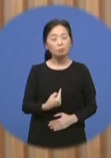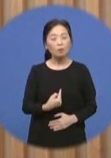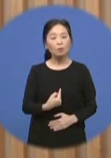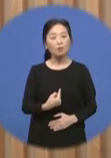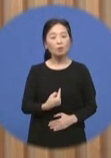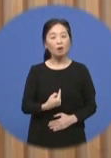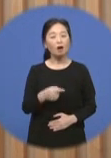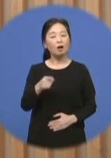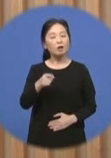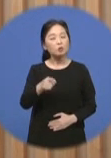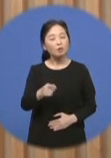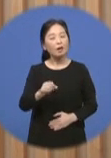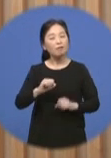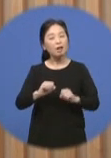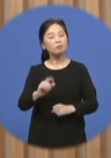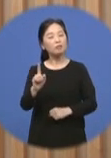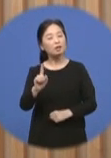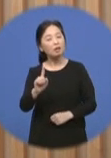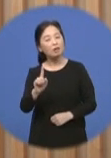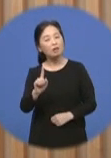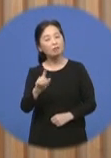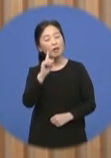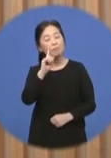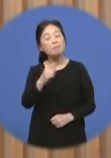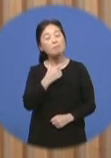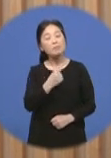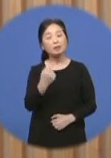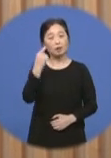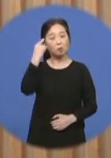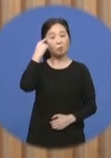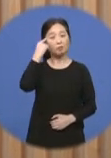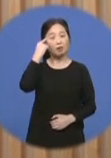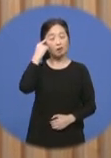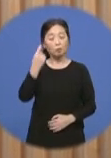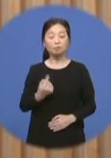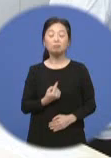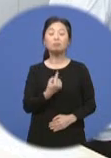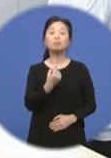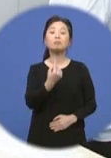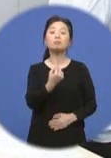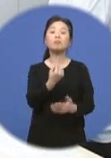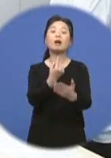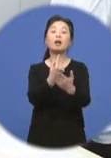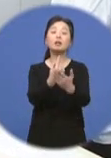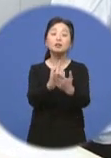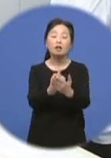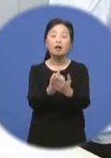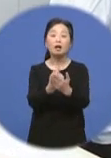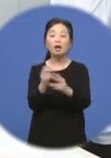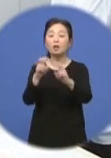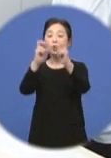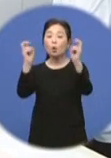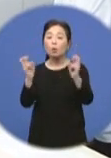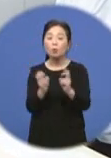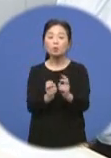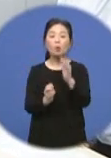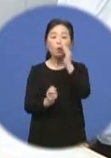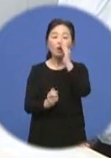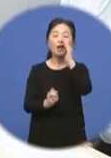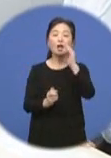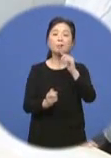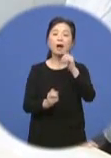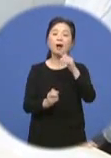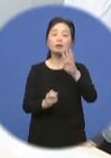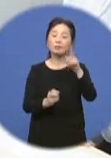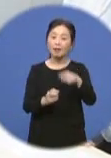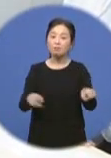ういうことをやるのかなって、まず見てみようと思いまして、で見たところ、こうドコモさんと和歌山県が提携して開かれるハッカソンだ